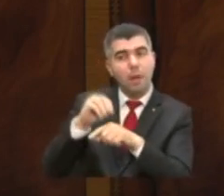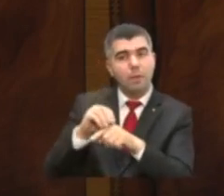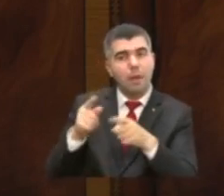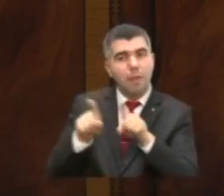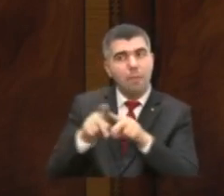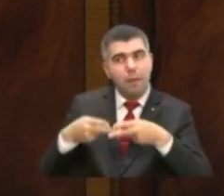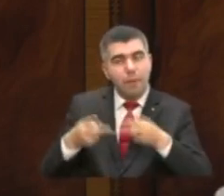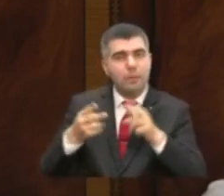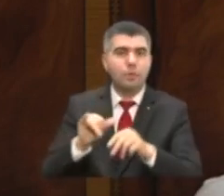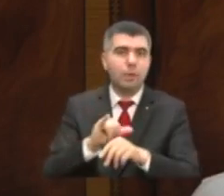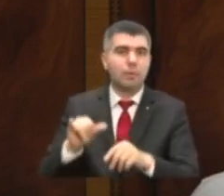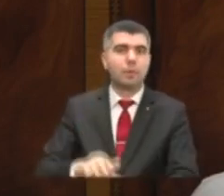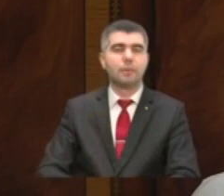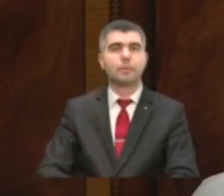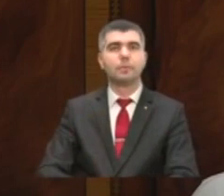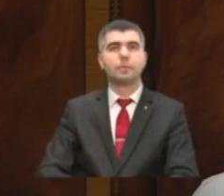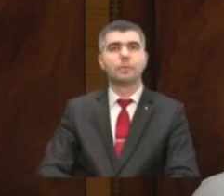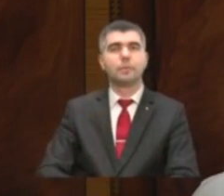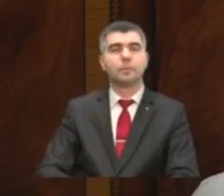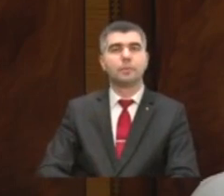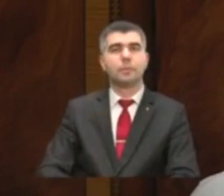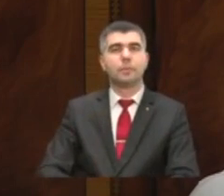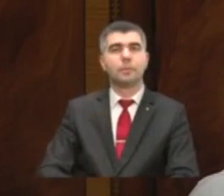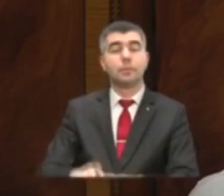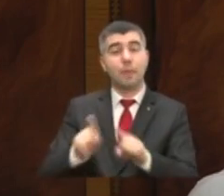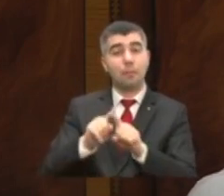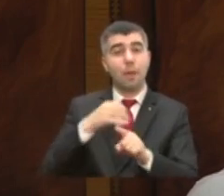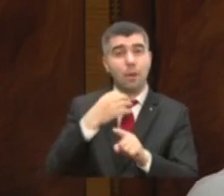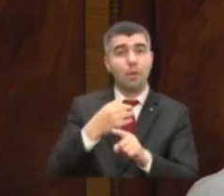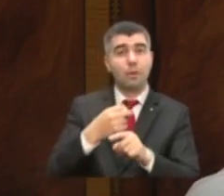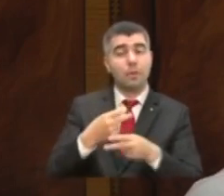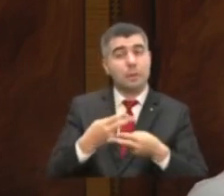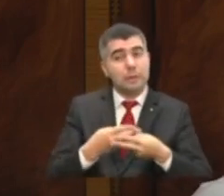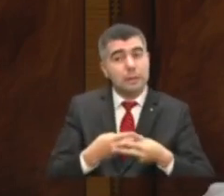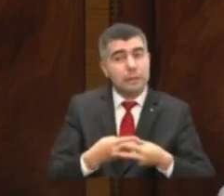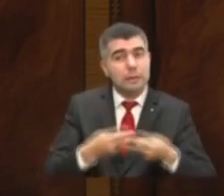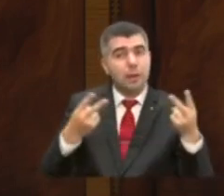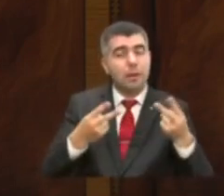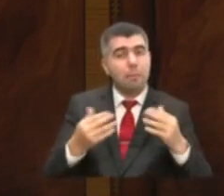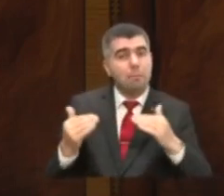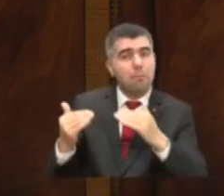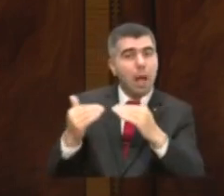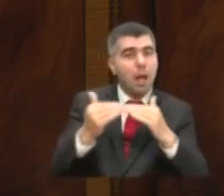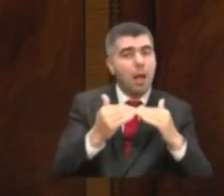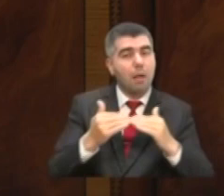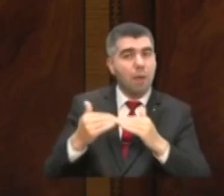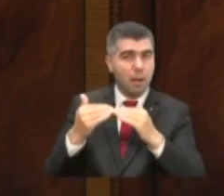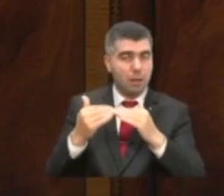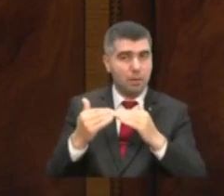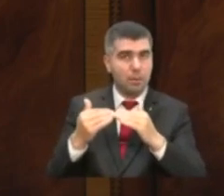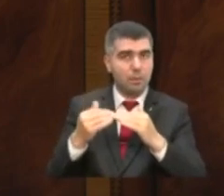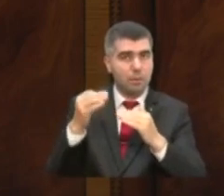هذه النقطة الأولى. النقطة الثانية، التوزيع العادل للثروة. أنا متفق معك السيد نائب المحترم اللي هضر